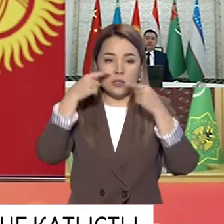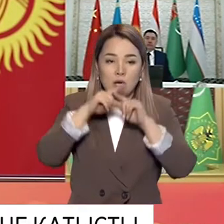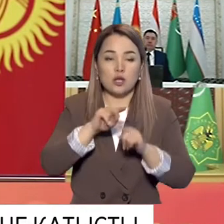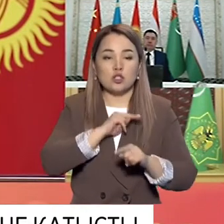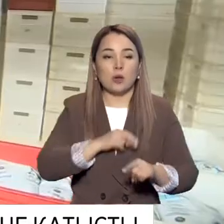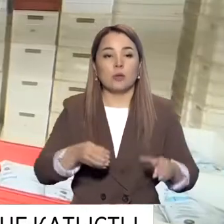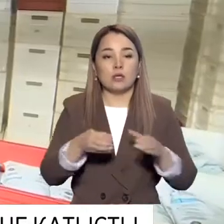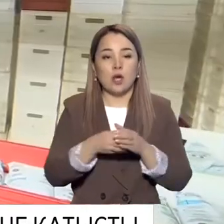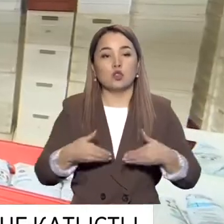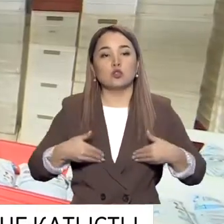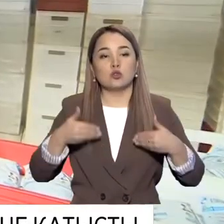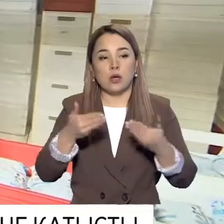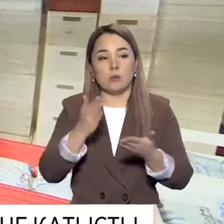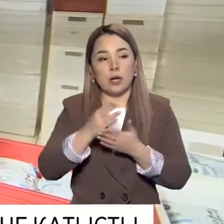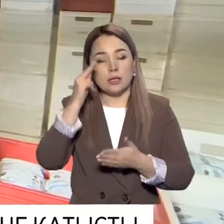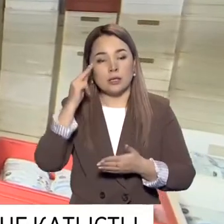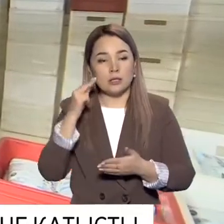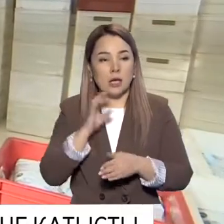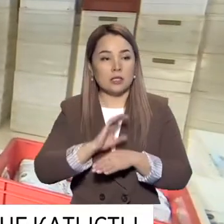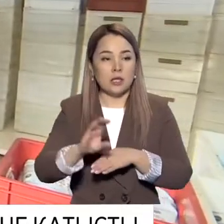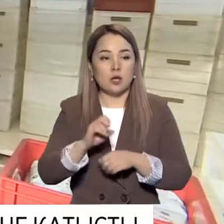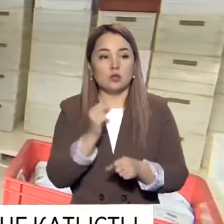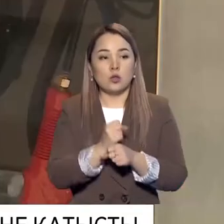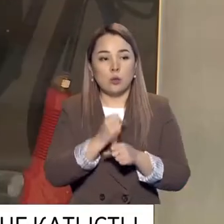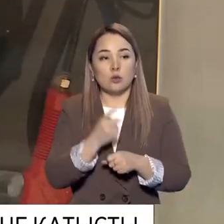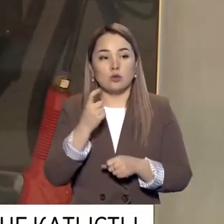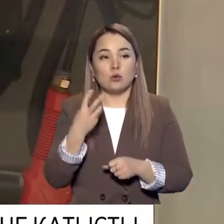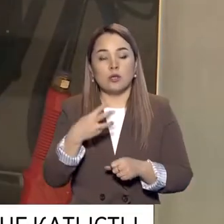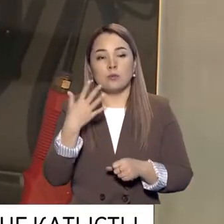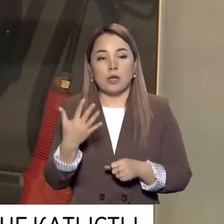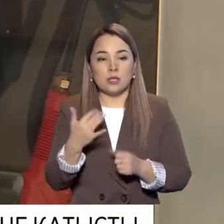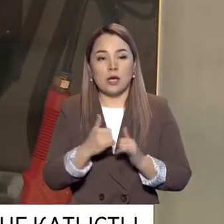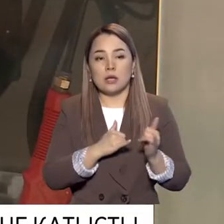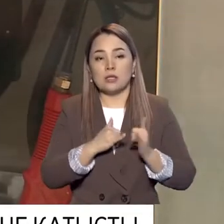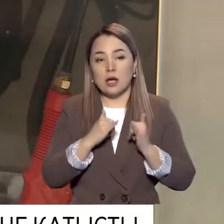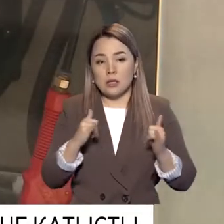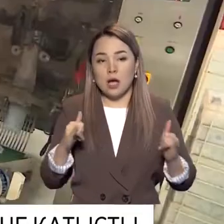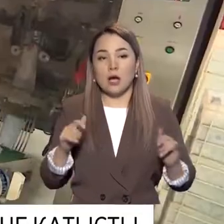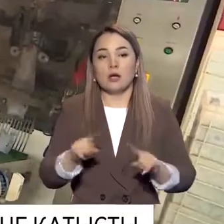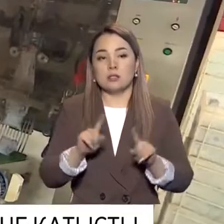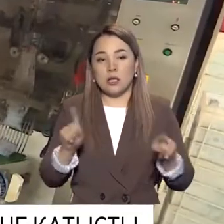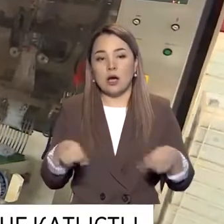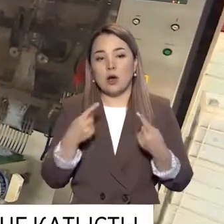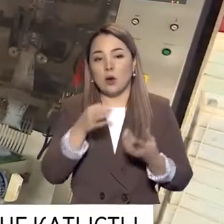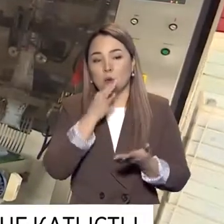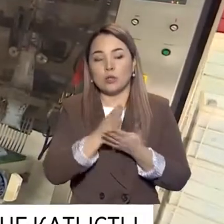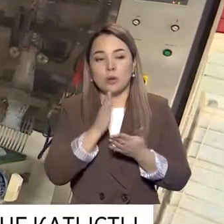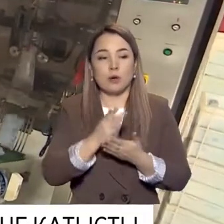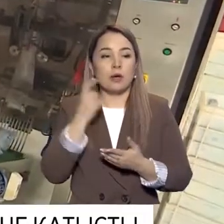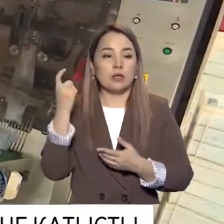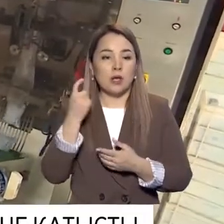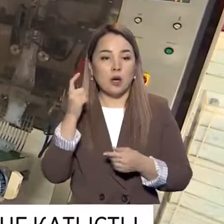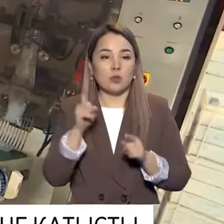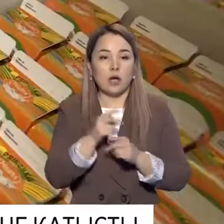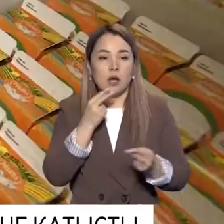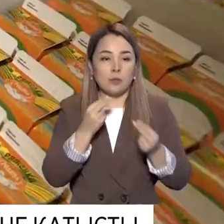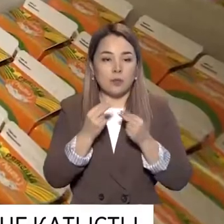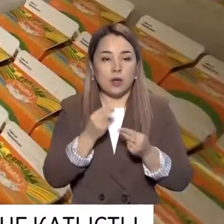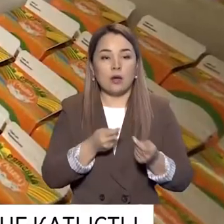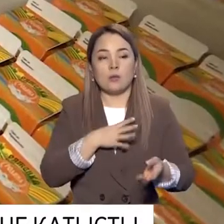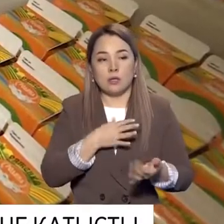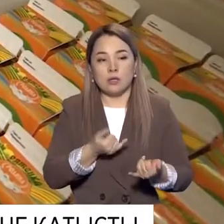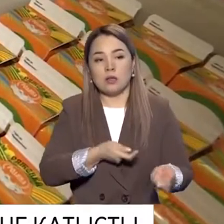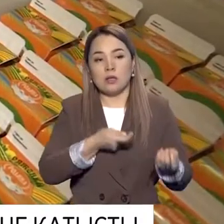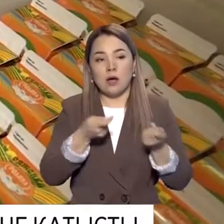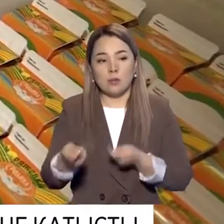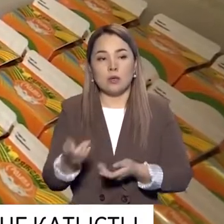өткізуді ұсынамыз. Қытайға экспорт артады, тауар түрлерін 135-ке жеткізуге әзір. Әсіресе органикалық ауыл шаруашылығы өнімдерімен азық-түлік тасымалы молайып, құнын